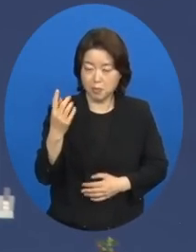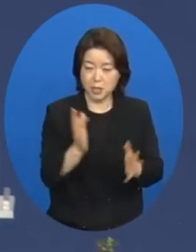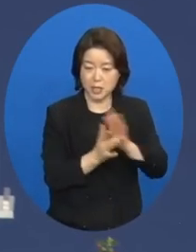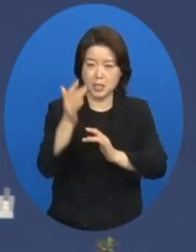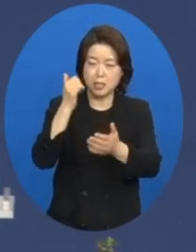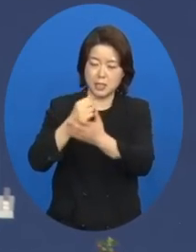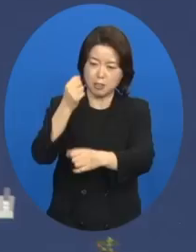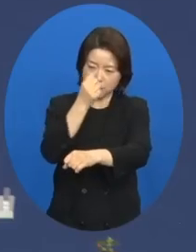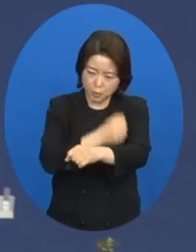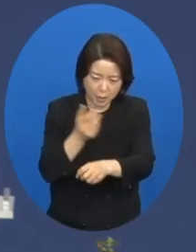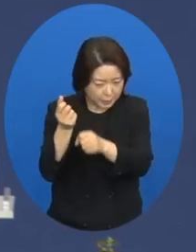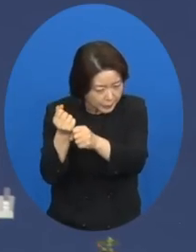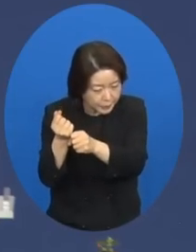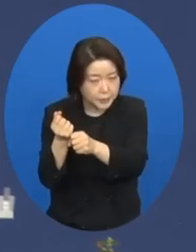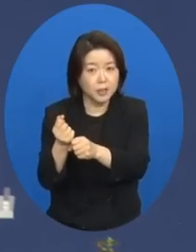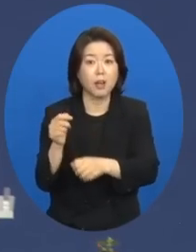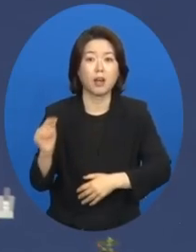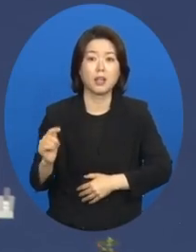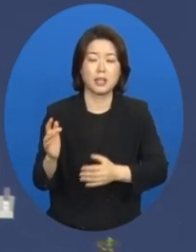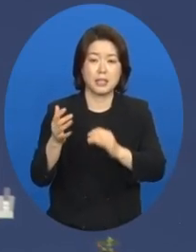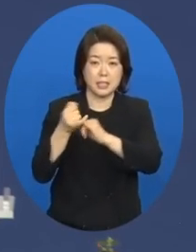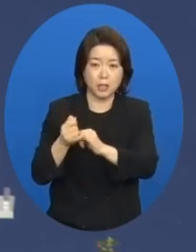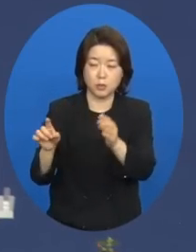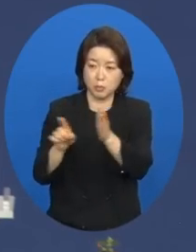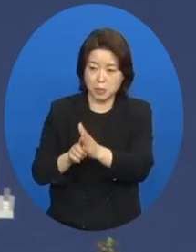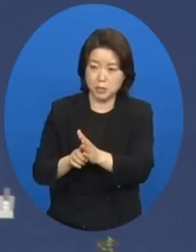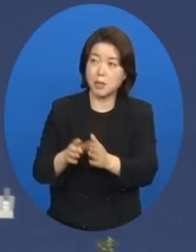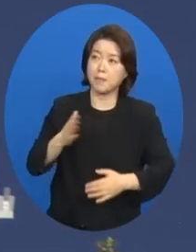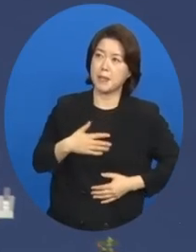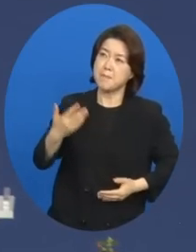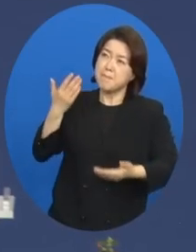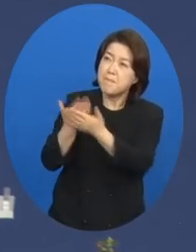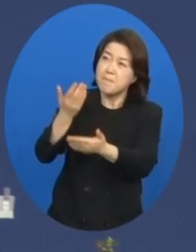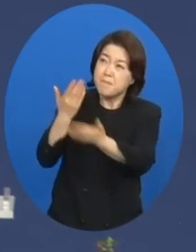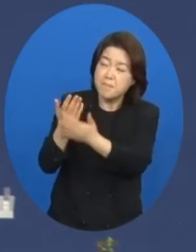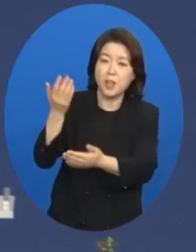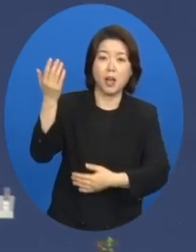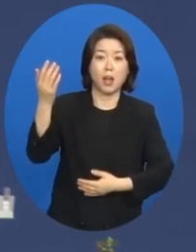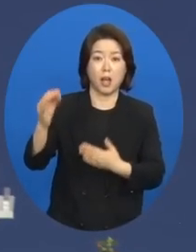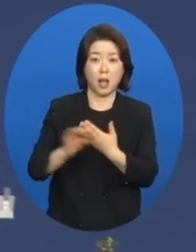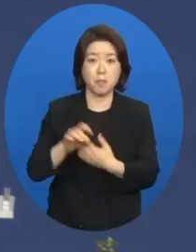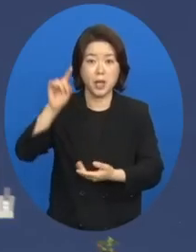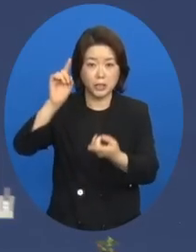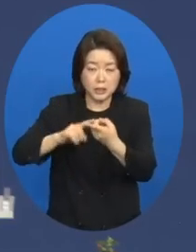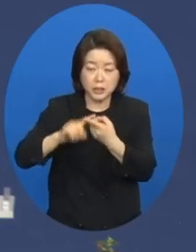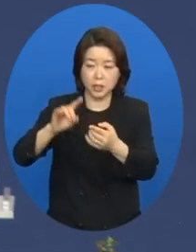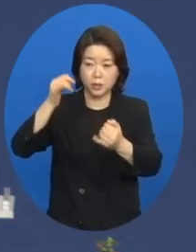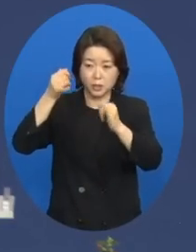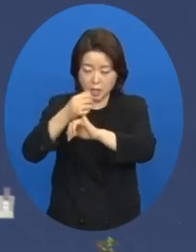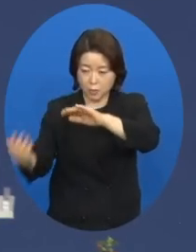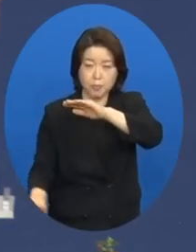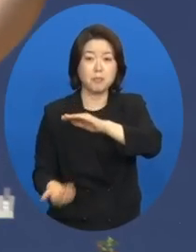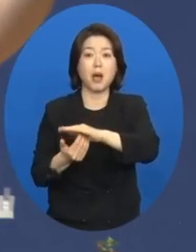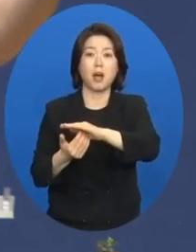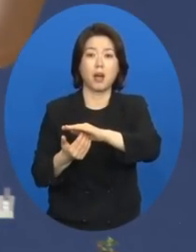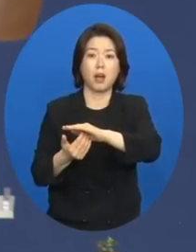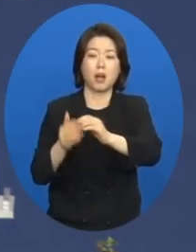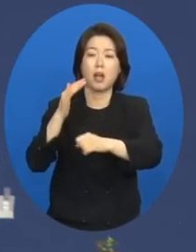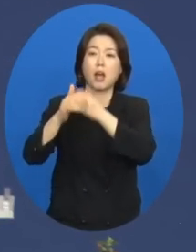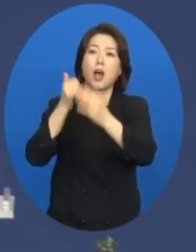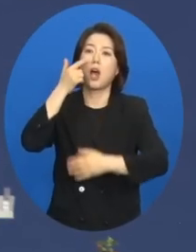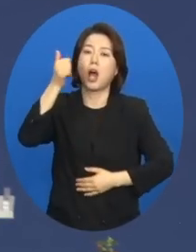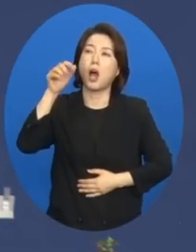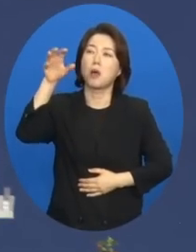예수님의 공로 의지하고 이 약속을 믿음으로 주장하면 그대로 약속이 이루어져서 하나님